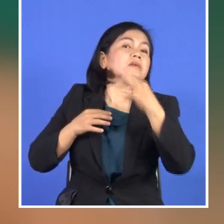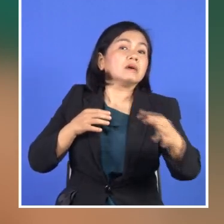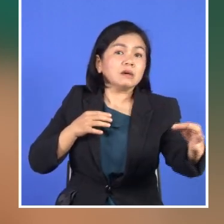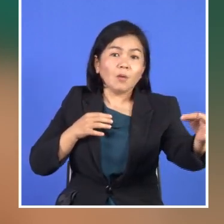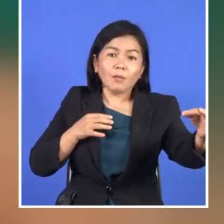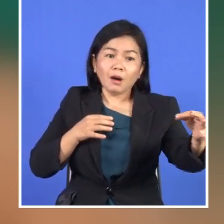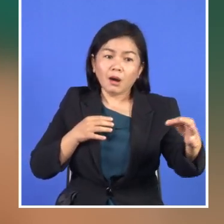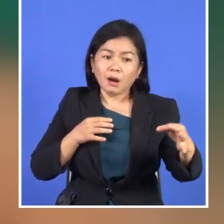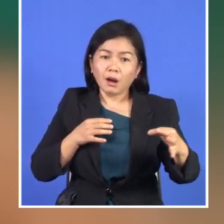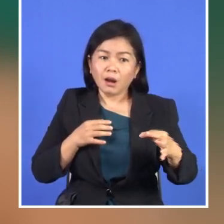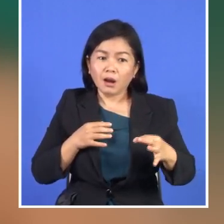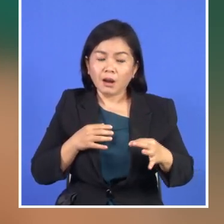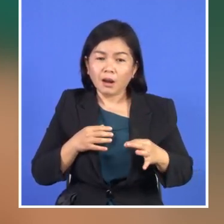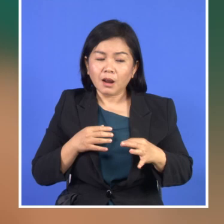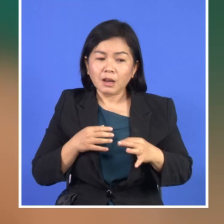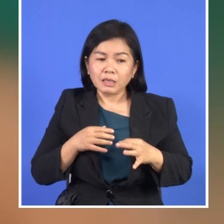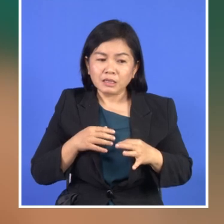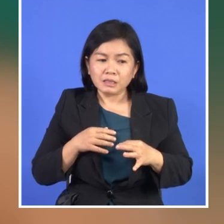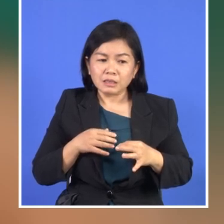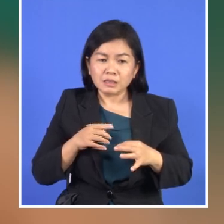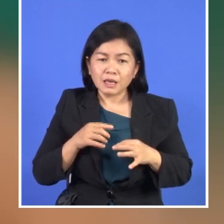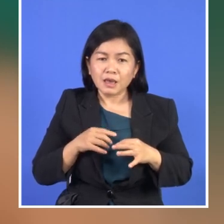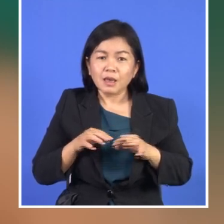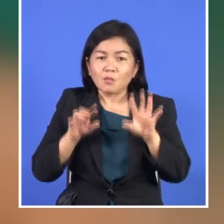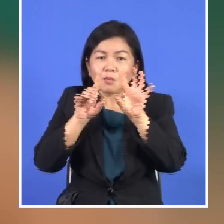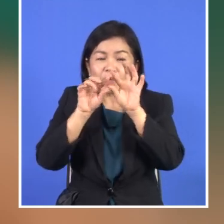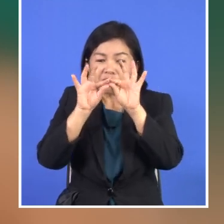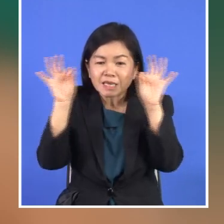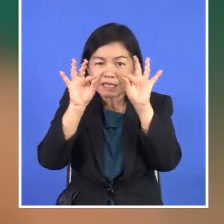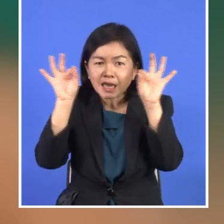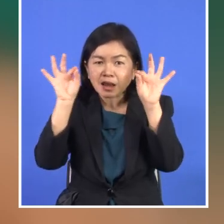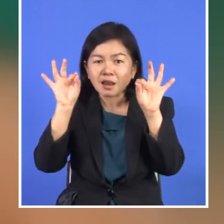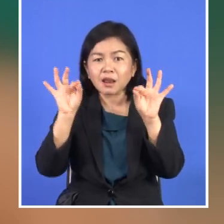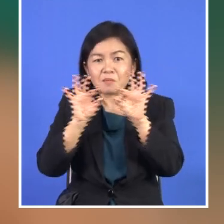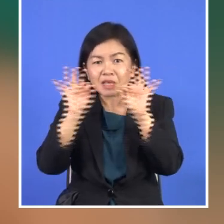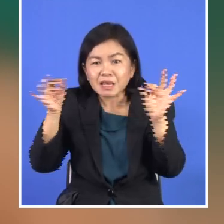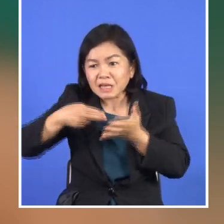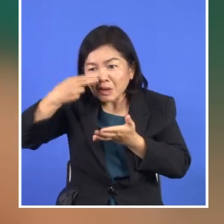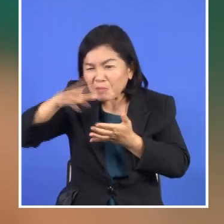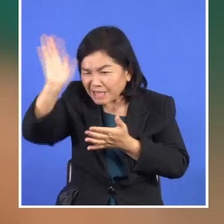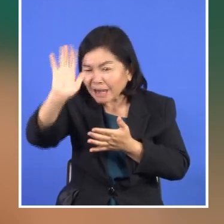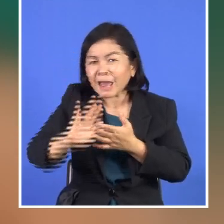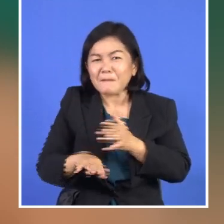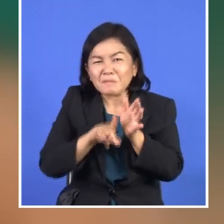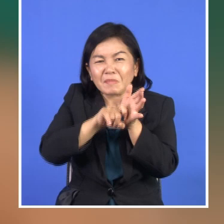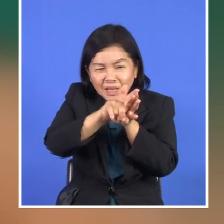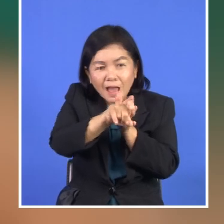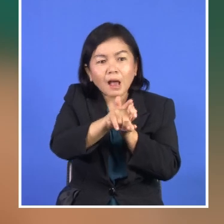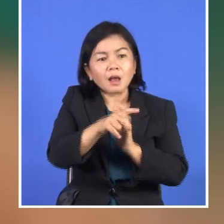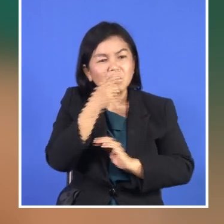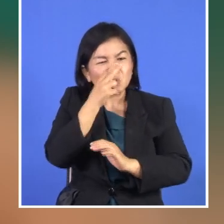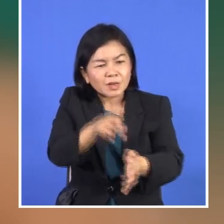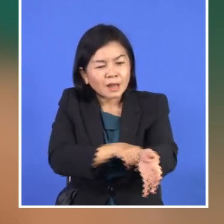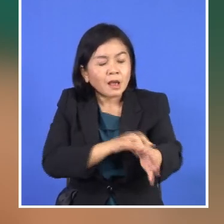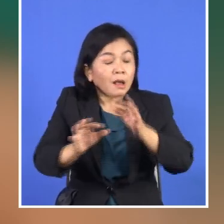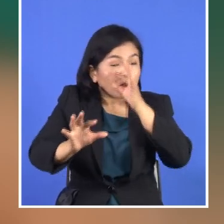สนะคะ ประธานโทษเถอะท่านผู้ชมประธานโทษเถอะนะครับ แล้วไม่ใช่บะหมี่เส้นแบนใดๆทั้งสิ้นนะคะนี่คือพยาธิตัวตืดนะคะนี่เราดูตั้งนานแล้วเหมือนยัง